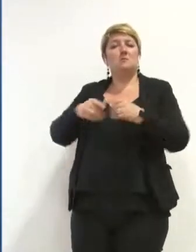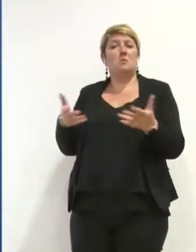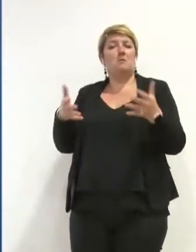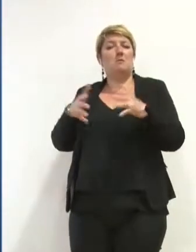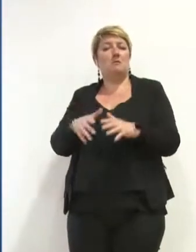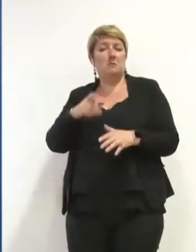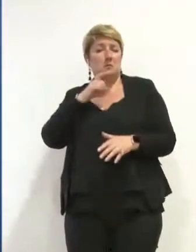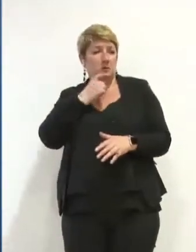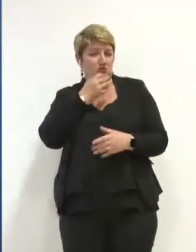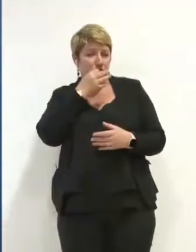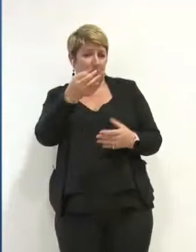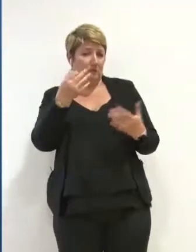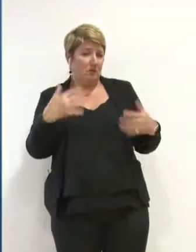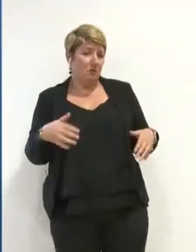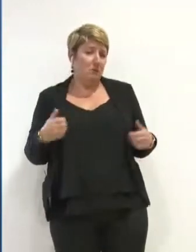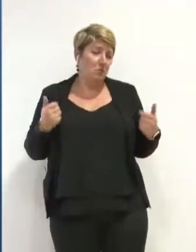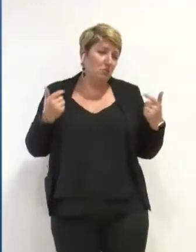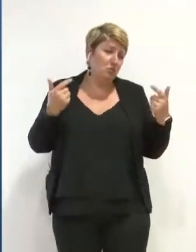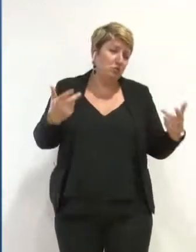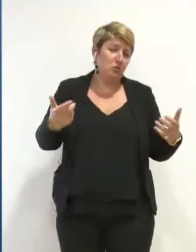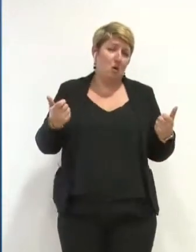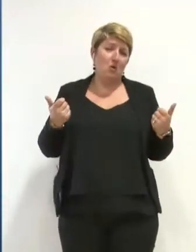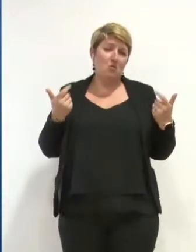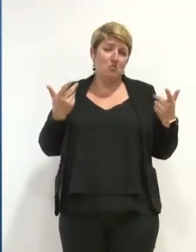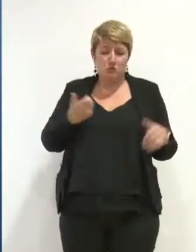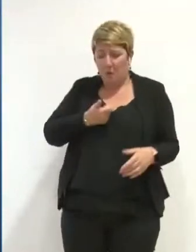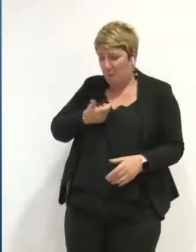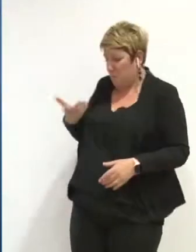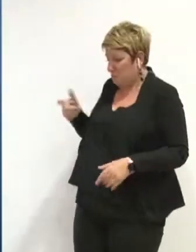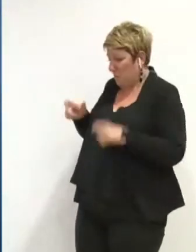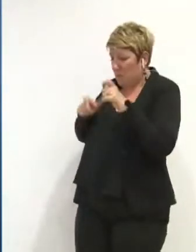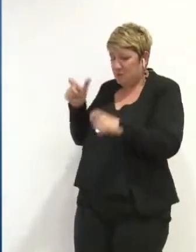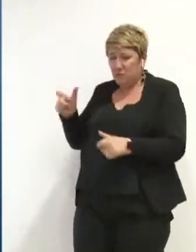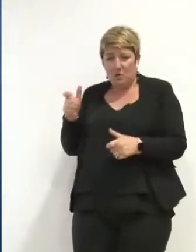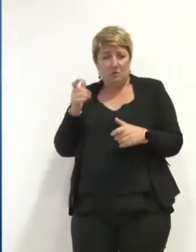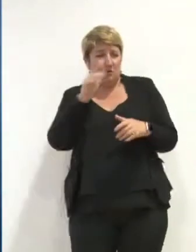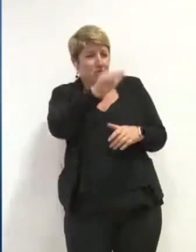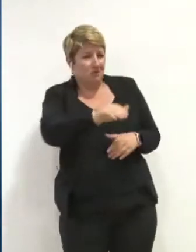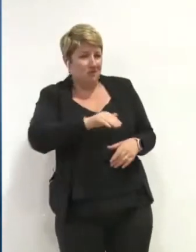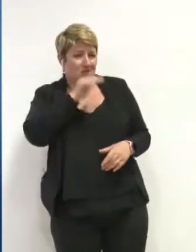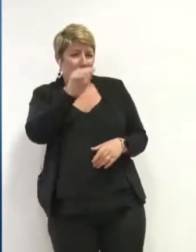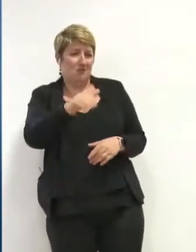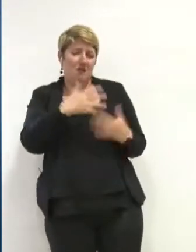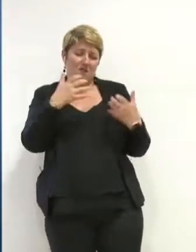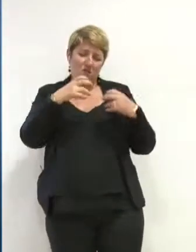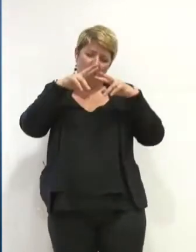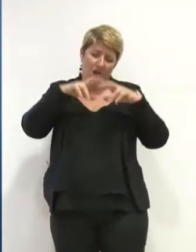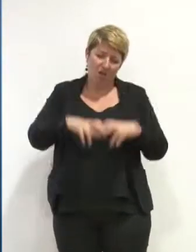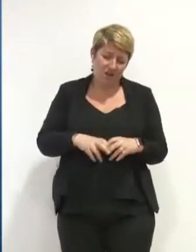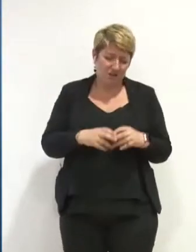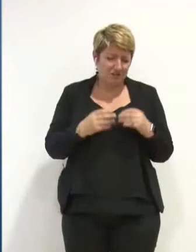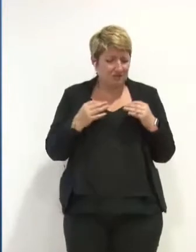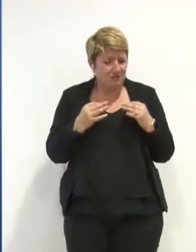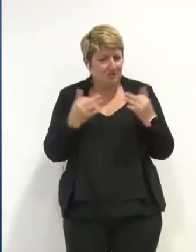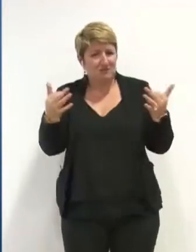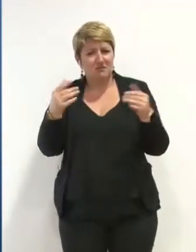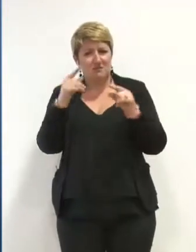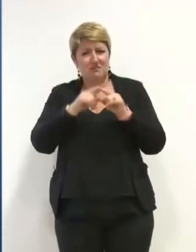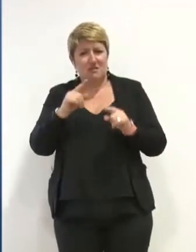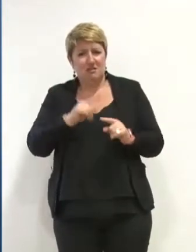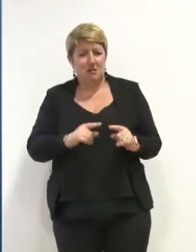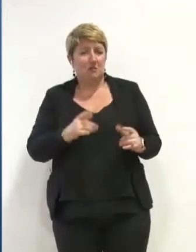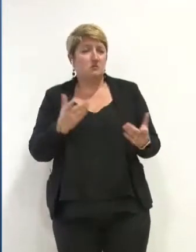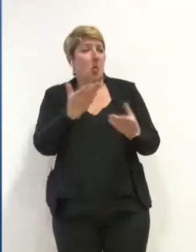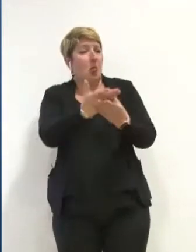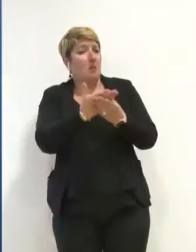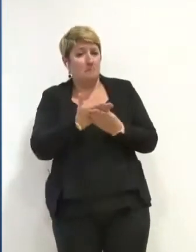à plusieurs reprises, à plusieurs voix, des éléments d'analyse beaucoup plus étayés que nous n'avons jamais eus. Mais plus grave